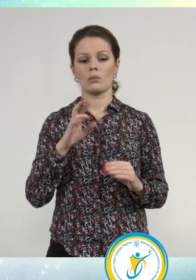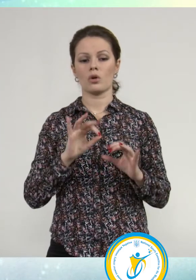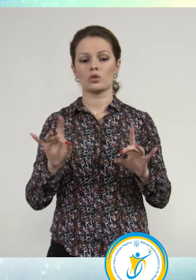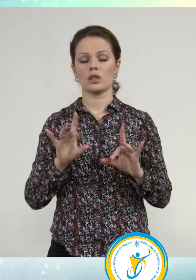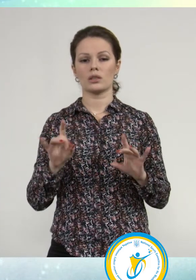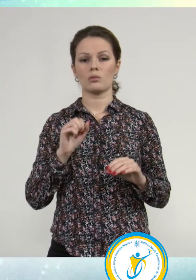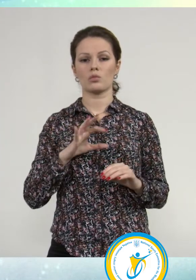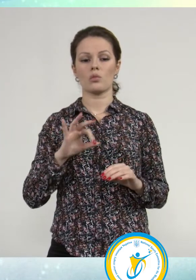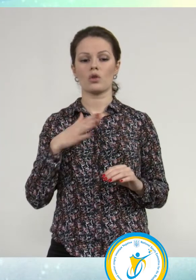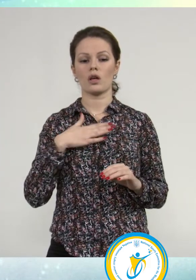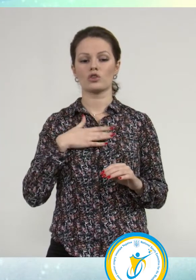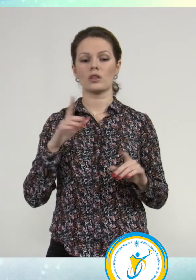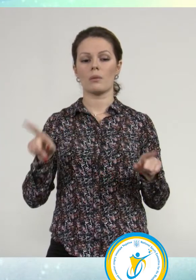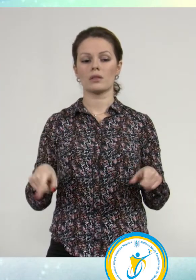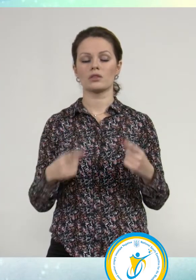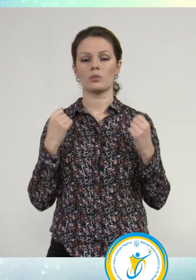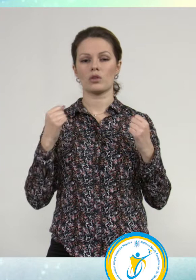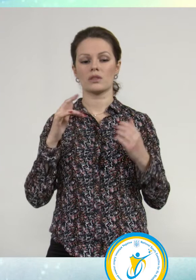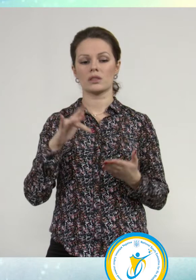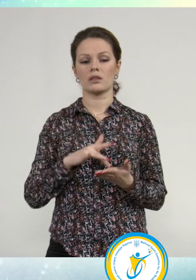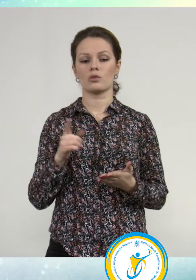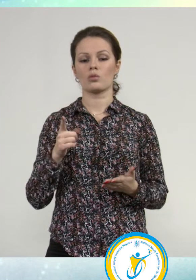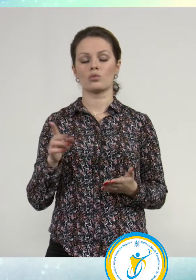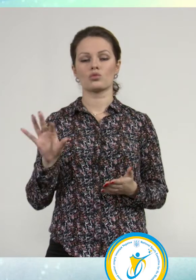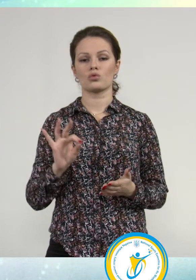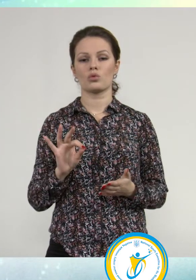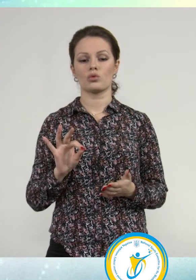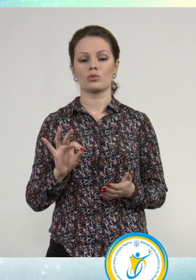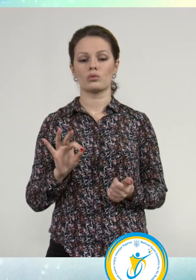би розказати, можливо, про наш реабілітаційно-спортивний центр, тому що